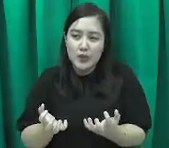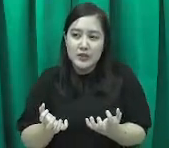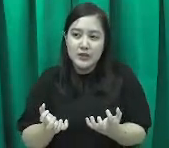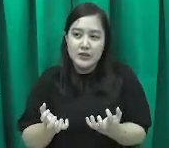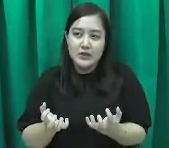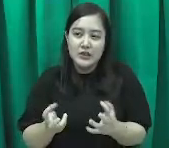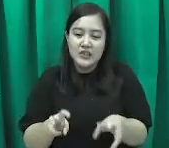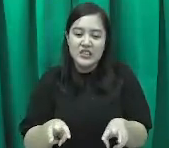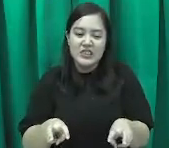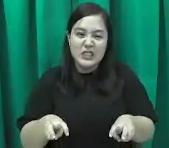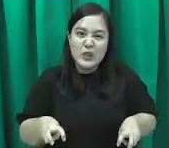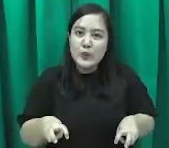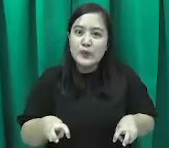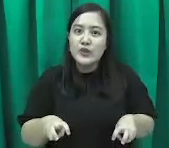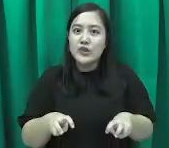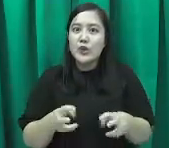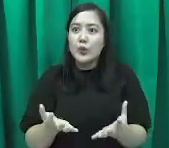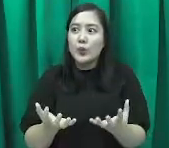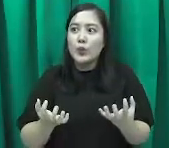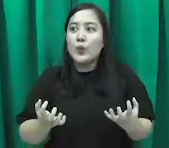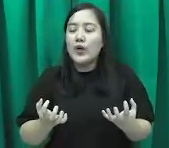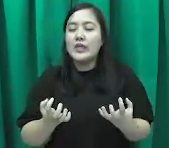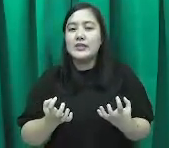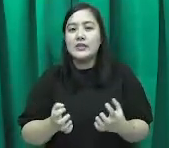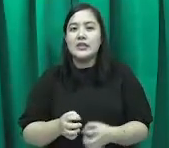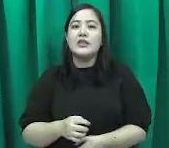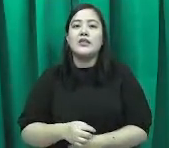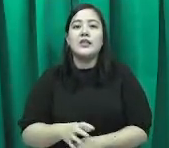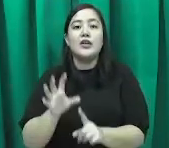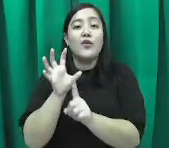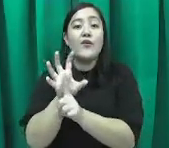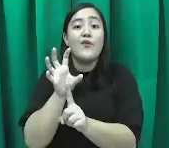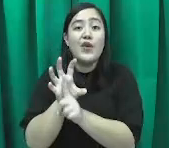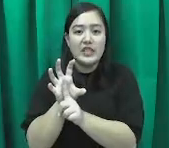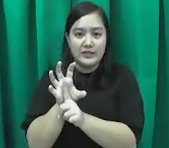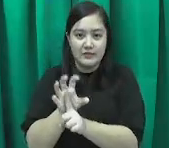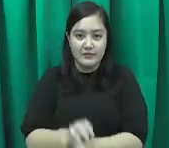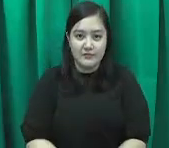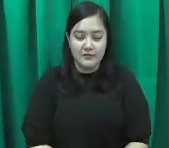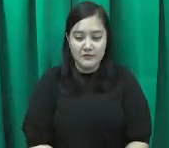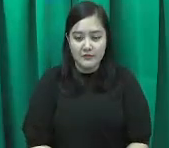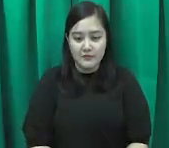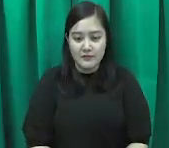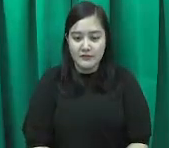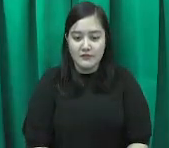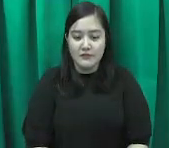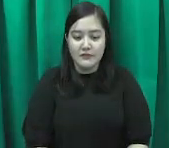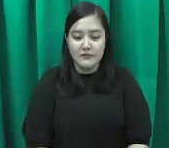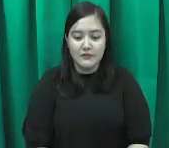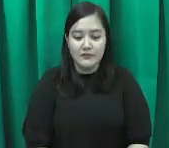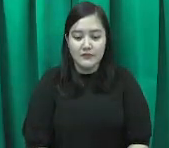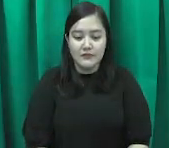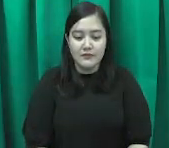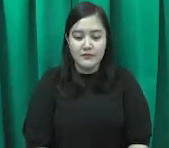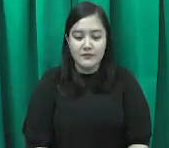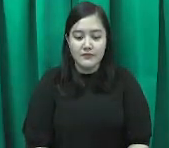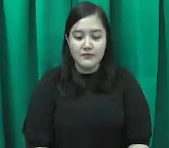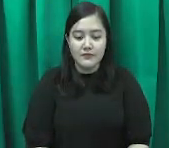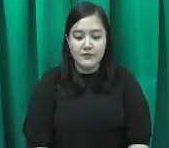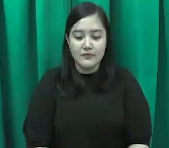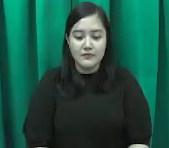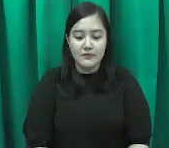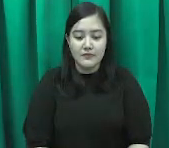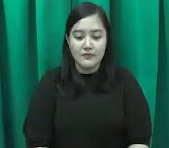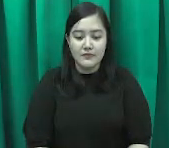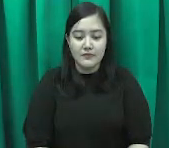also, kasama rin yon yung naghahabol tayo na, na yung dapat mas kunwari naghahabol